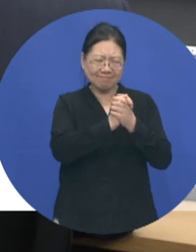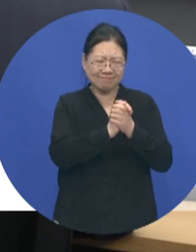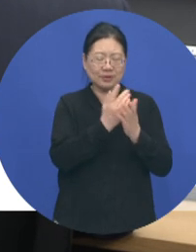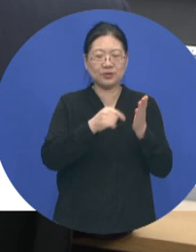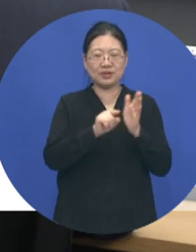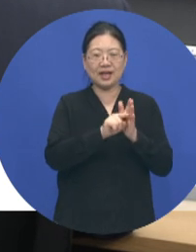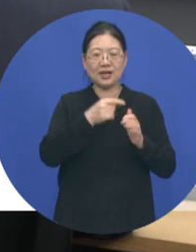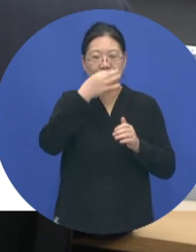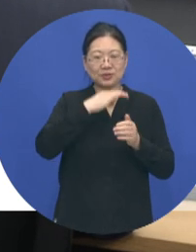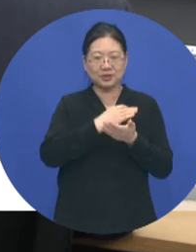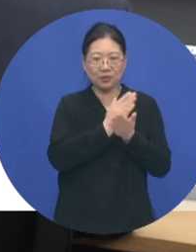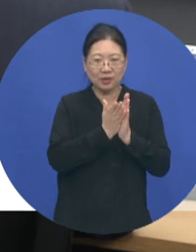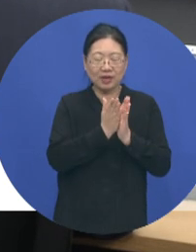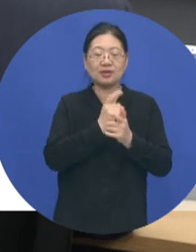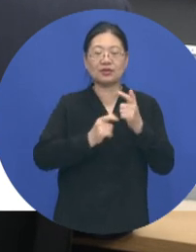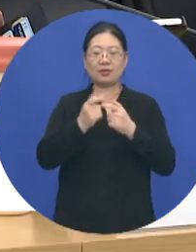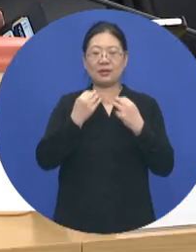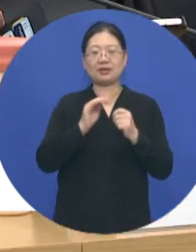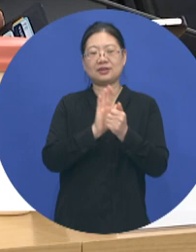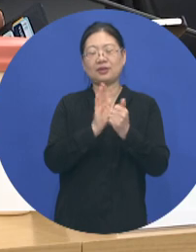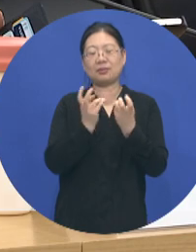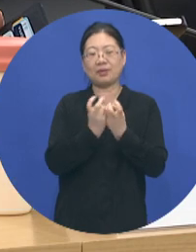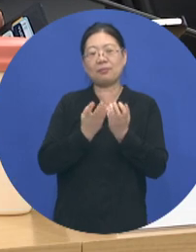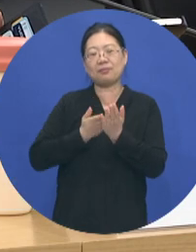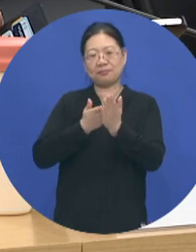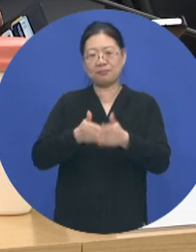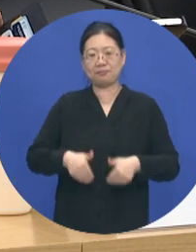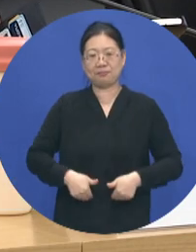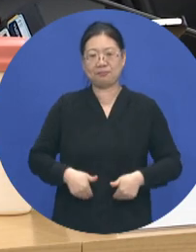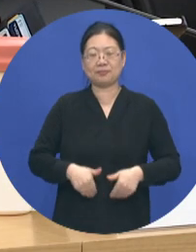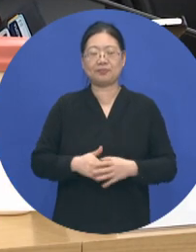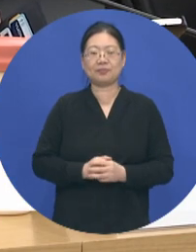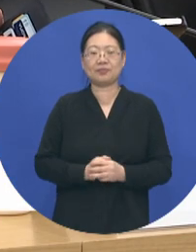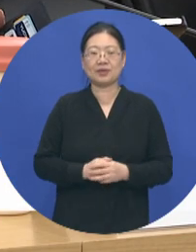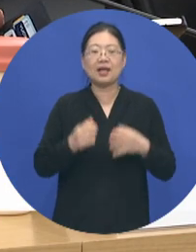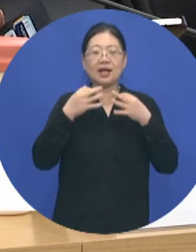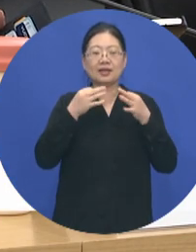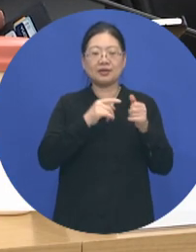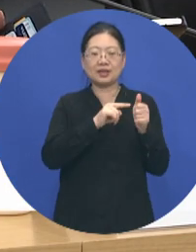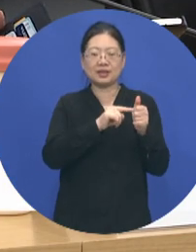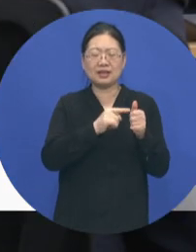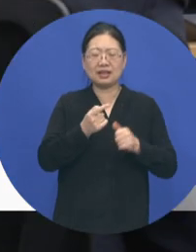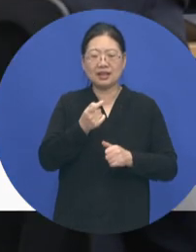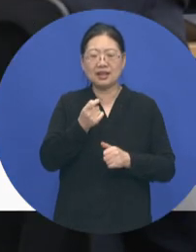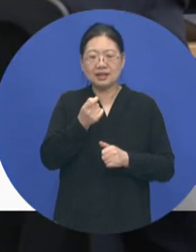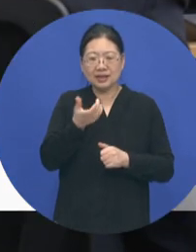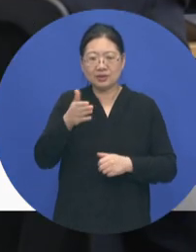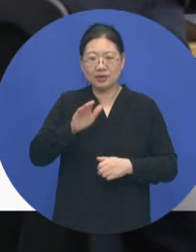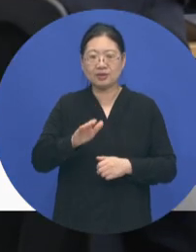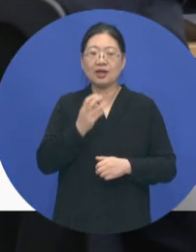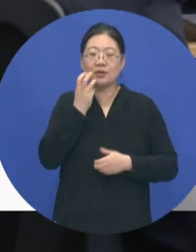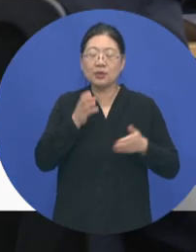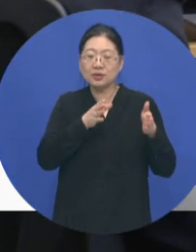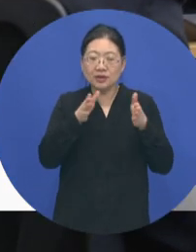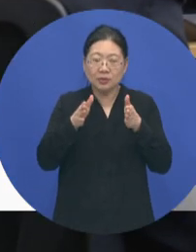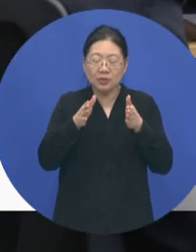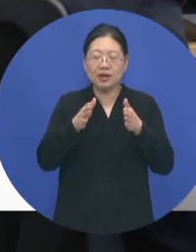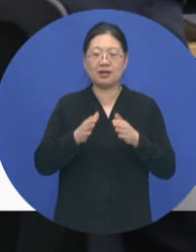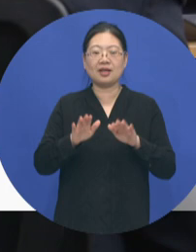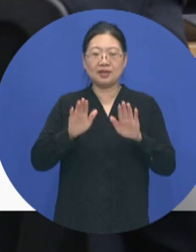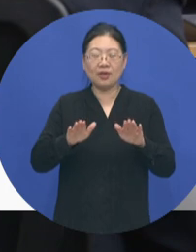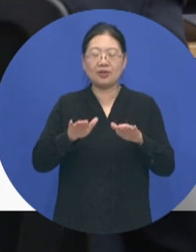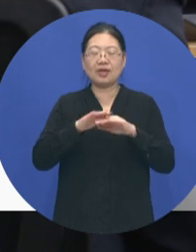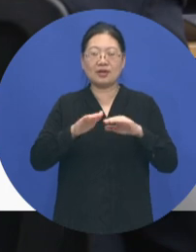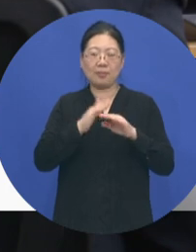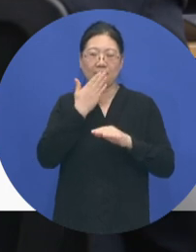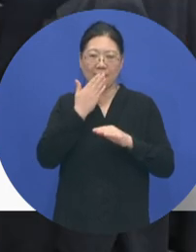외에도 더 많은 지원 방안이 필요하다는 제안이 나왔습니다 김동현 지사는 작더라도 경기 만이라도 현실적인 대안을